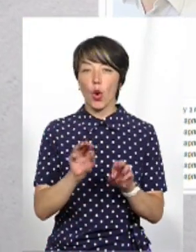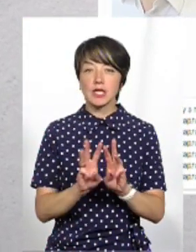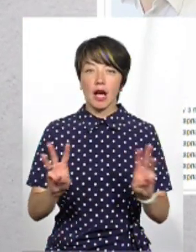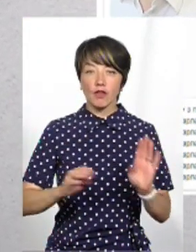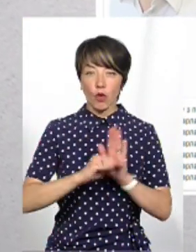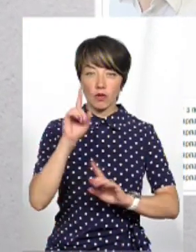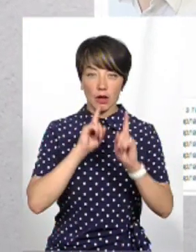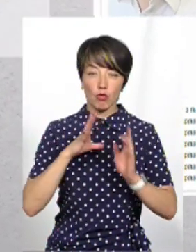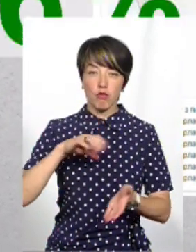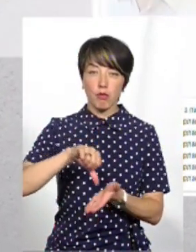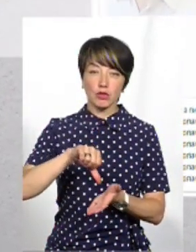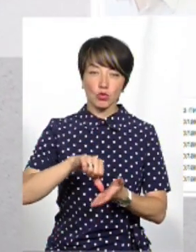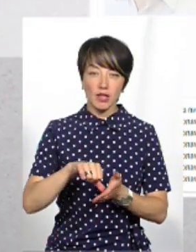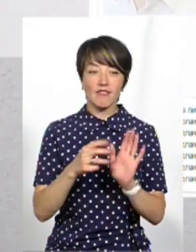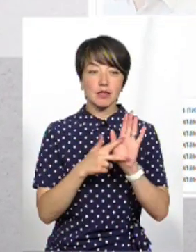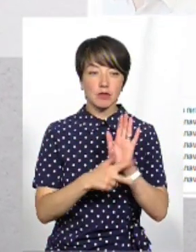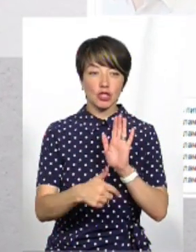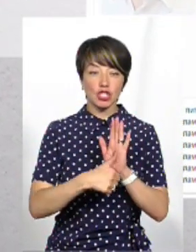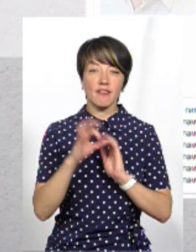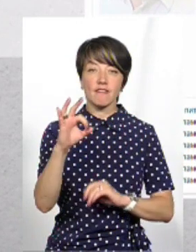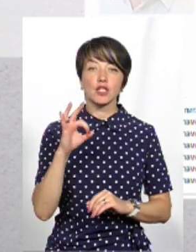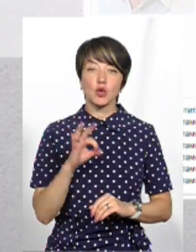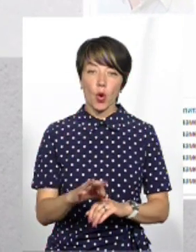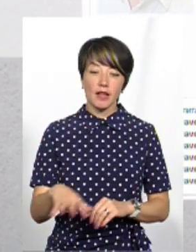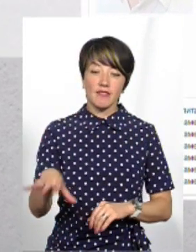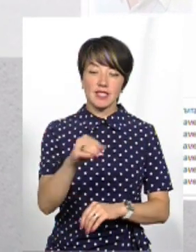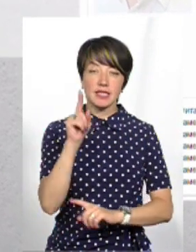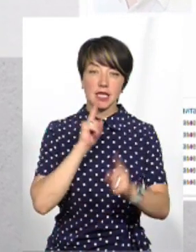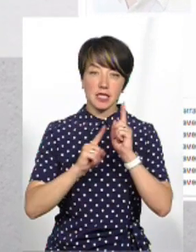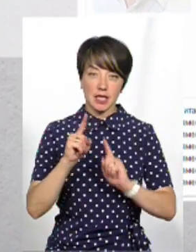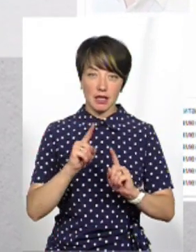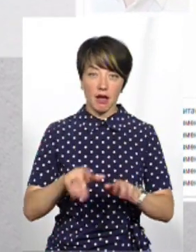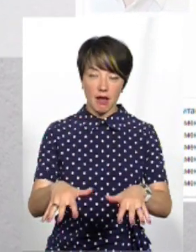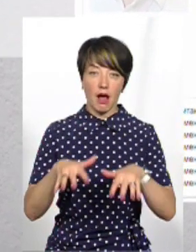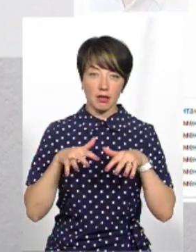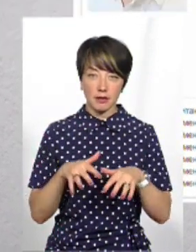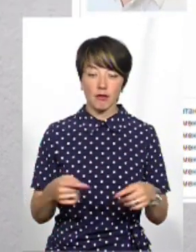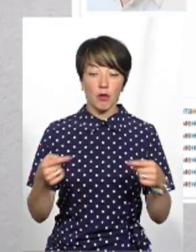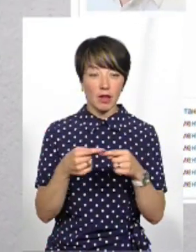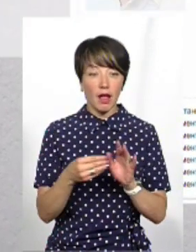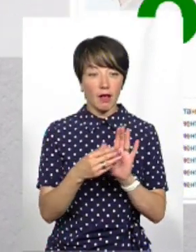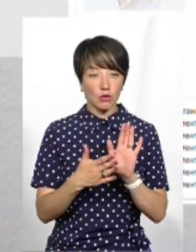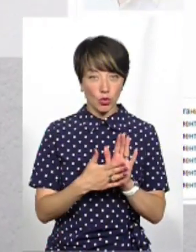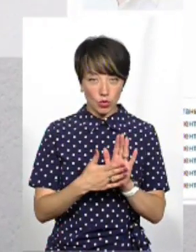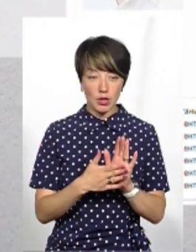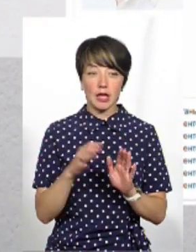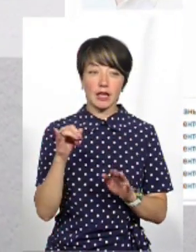Ради, нардеп був присутнім на 86% пленарних засідань відповідно до електронної реєстрації